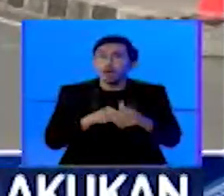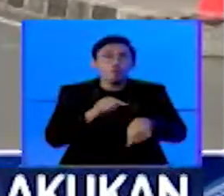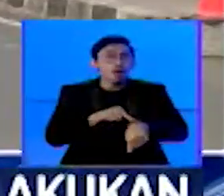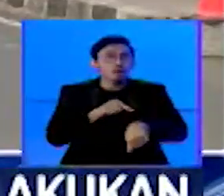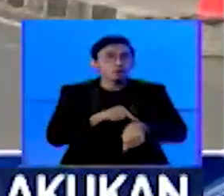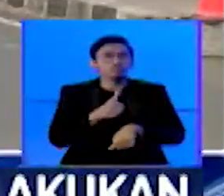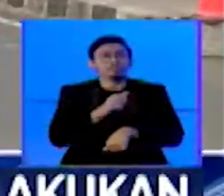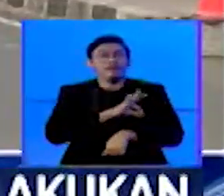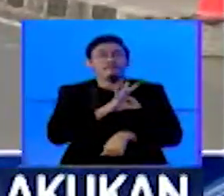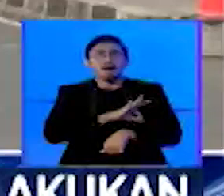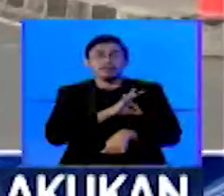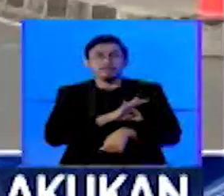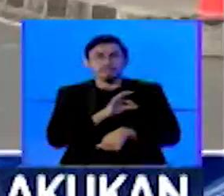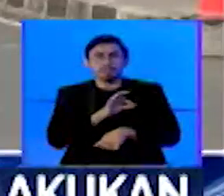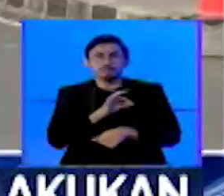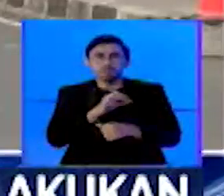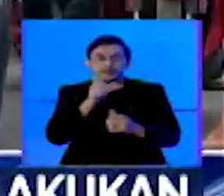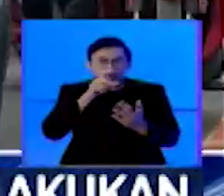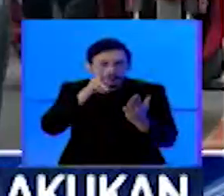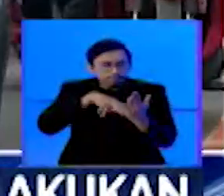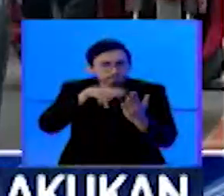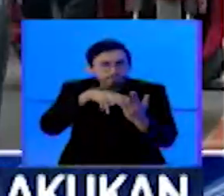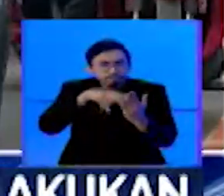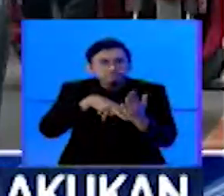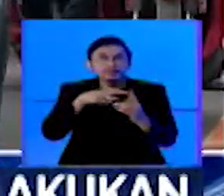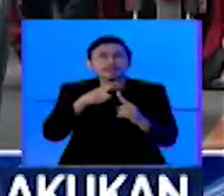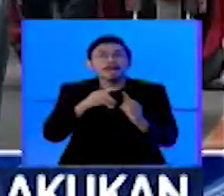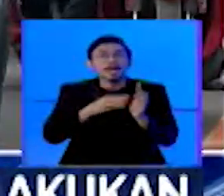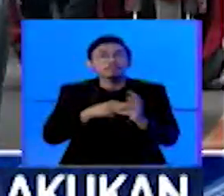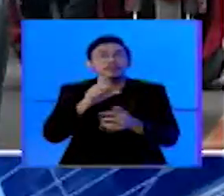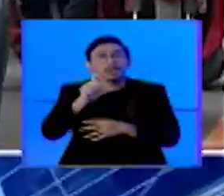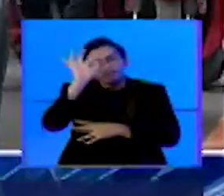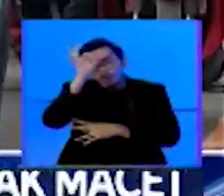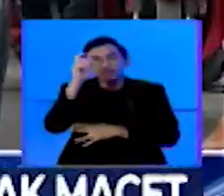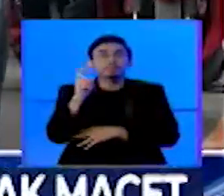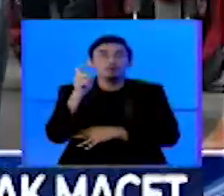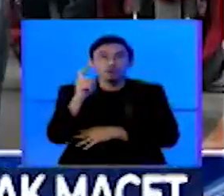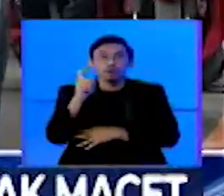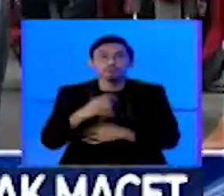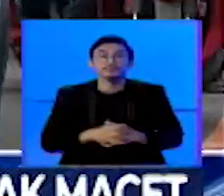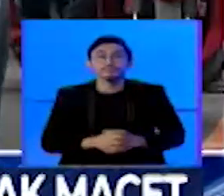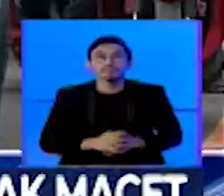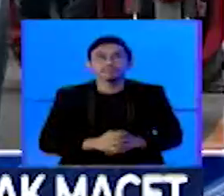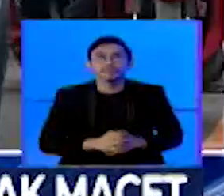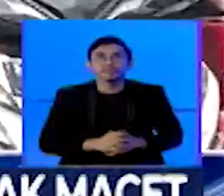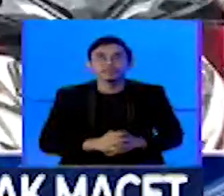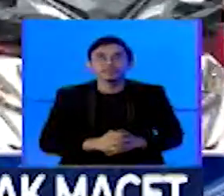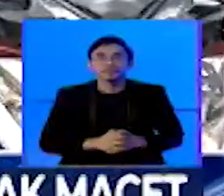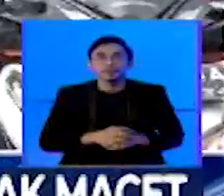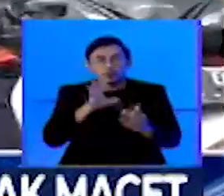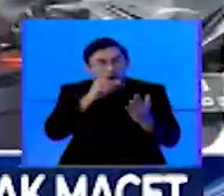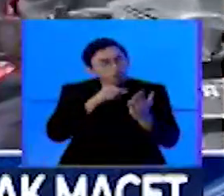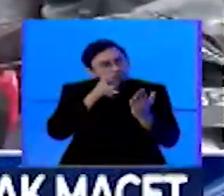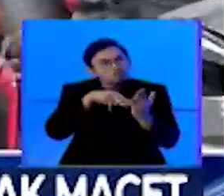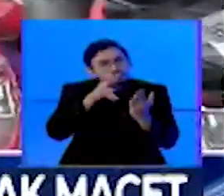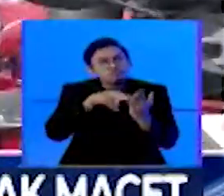atau mengecek website di TMC Satlantas Polres Bogor untuk memantau kondisi lalu lintas terkini